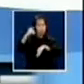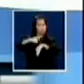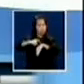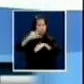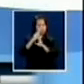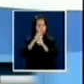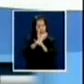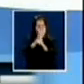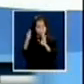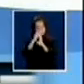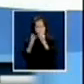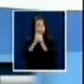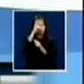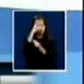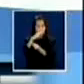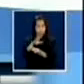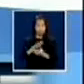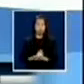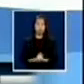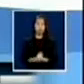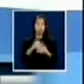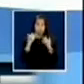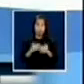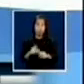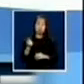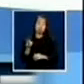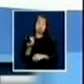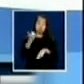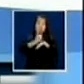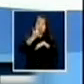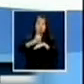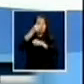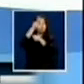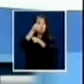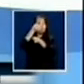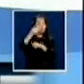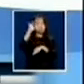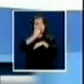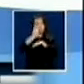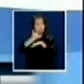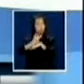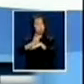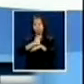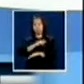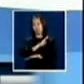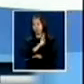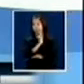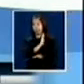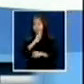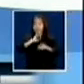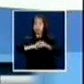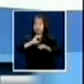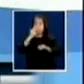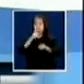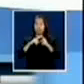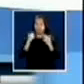าห์หลังจากที่มีการปฏิเสธการเข้าสู่กระบวนการปรองดองดังกล่าวนี้ทางรัฐบาลก็มีความจ